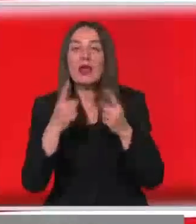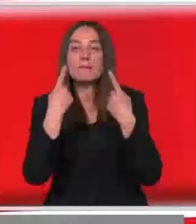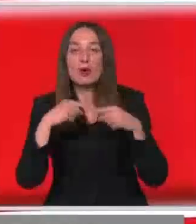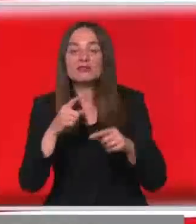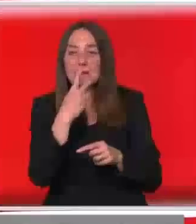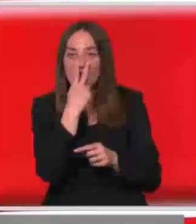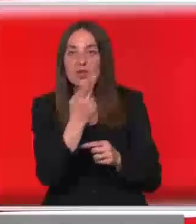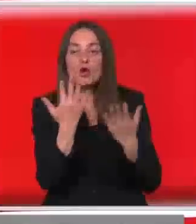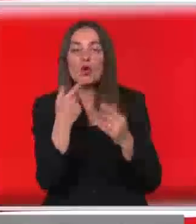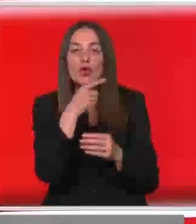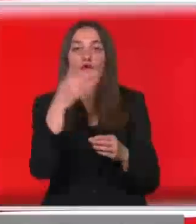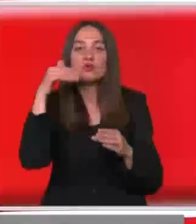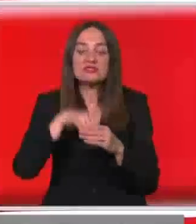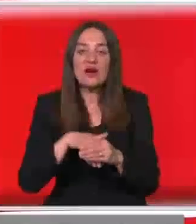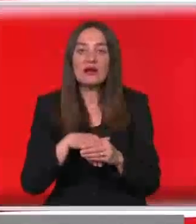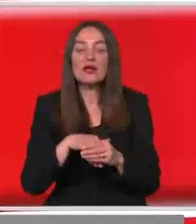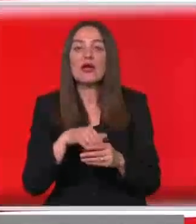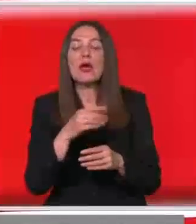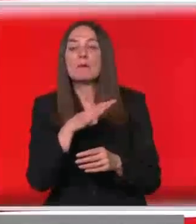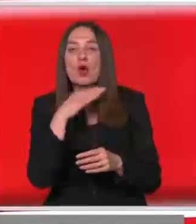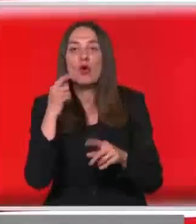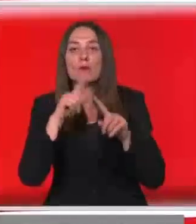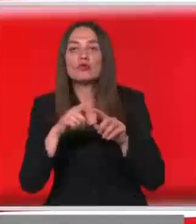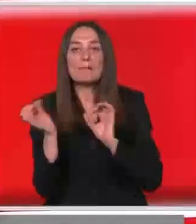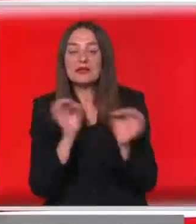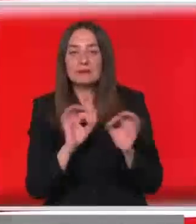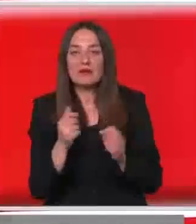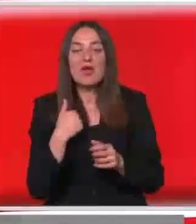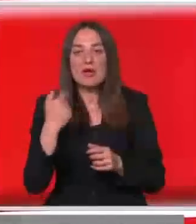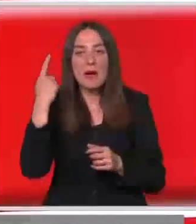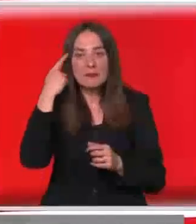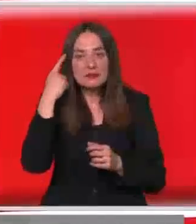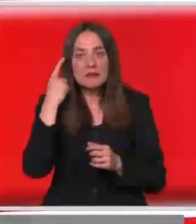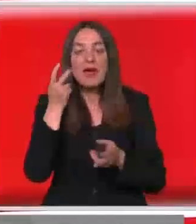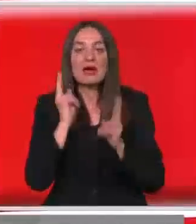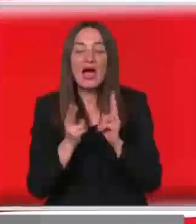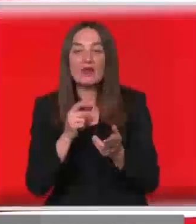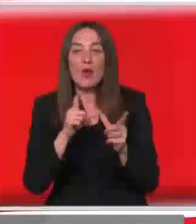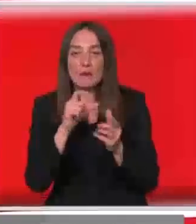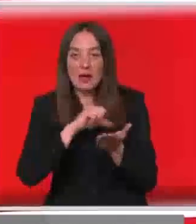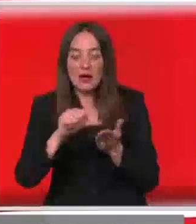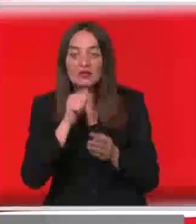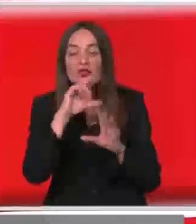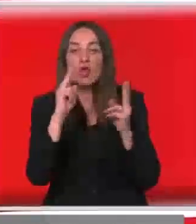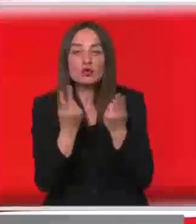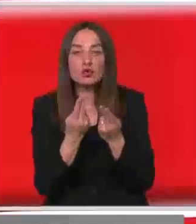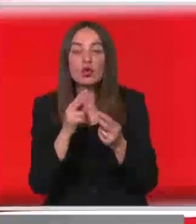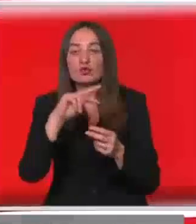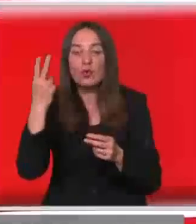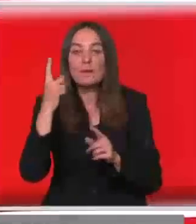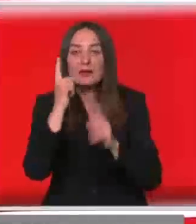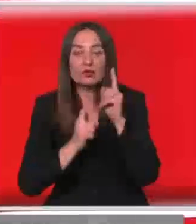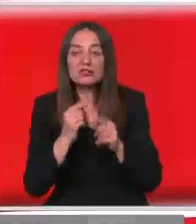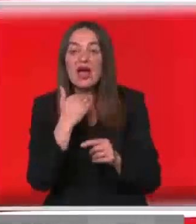krizi smo videli koliko je to u stvari puta bezbednije. Tako da ja mislim da će kako u bankarstvu, tako i u svim drugim industrijama,